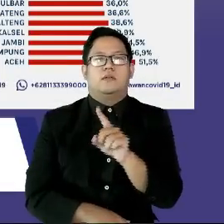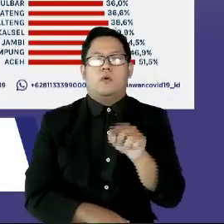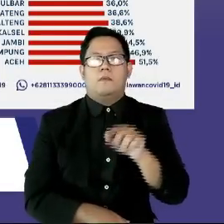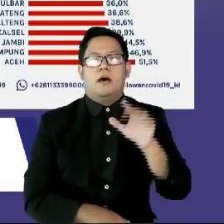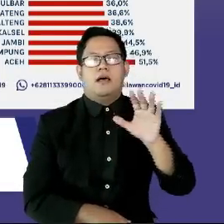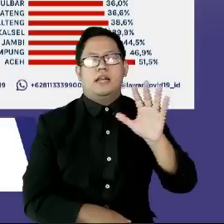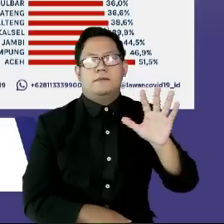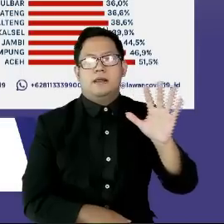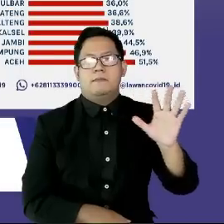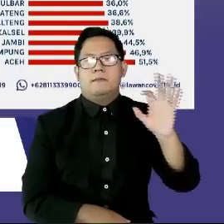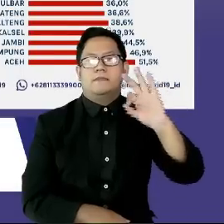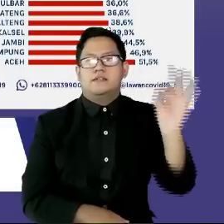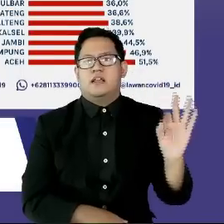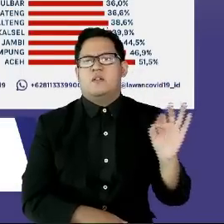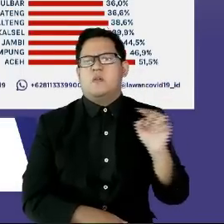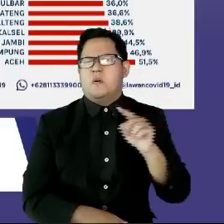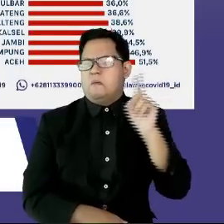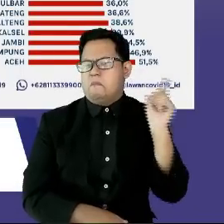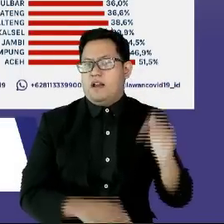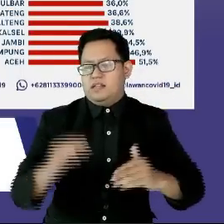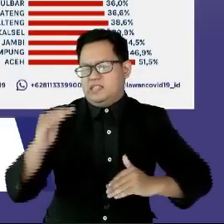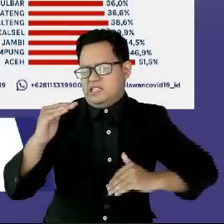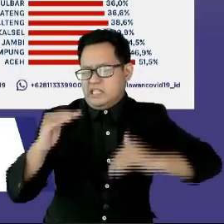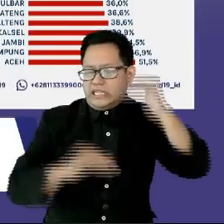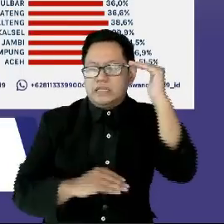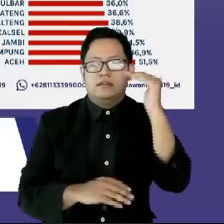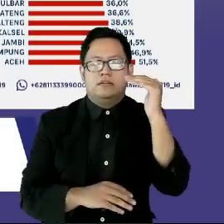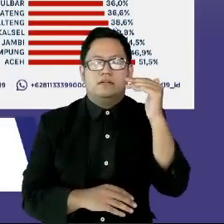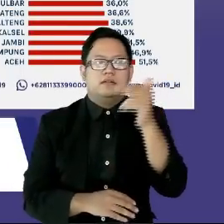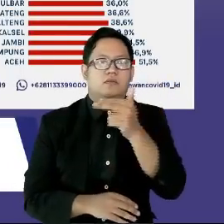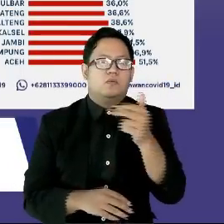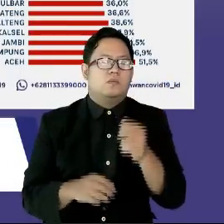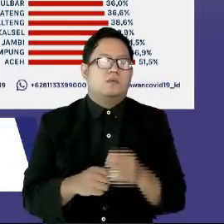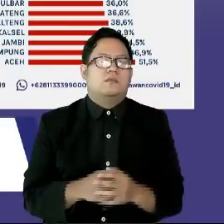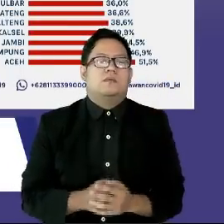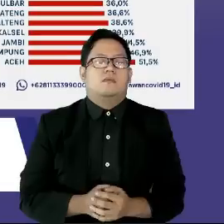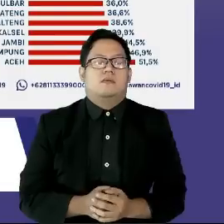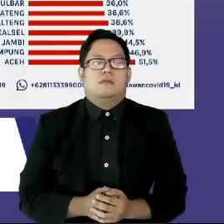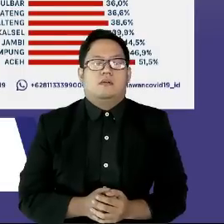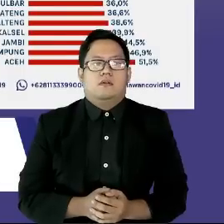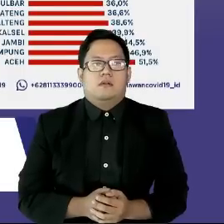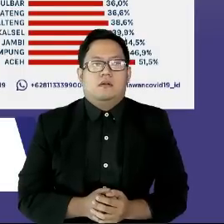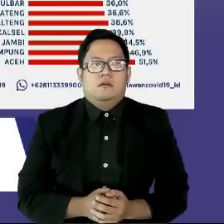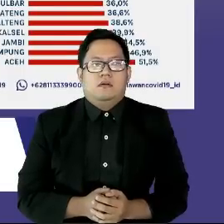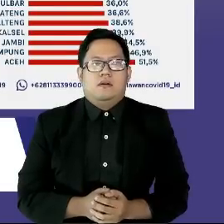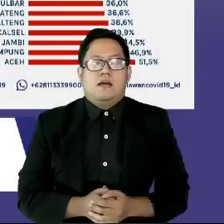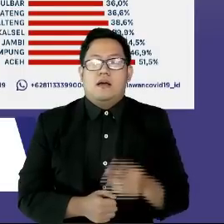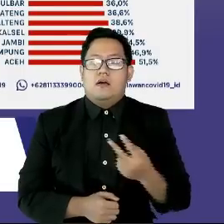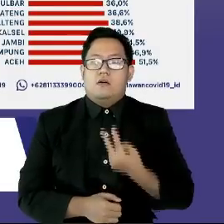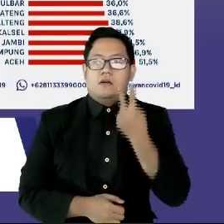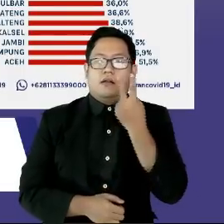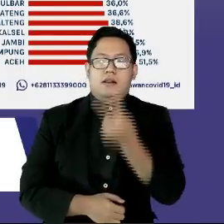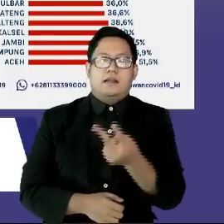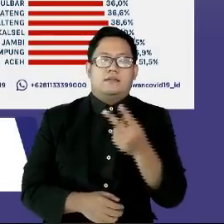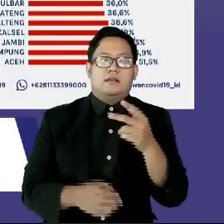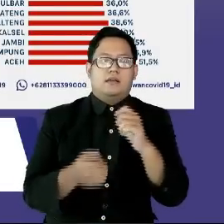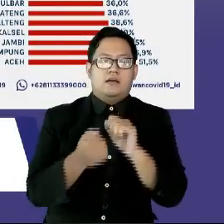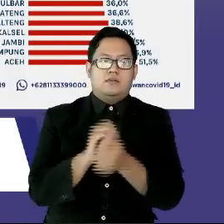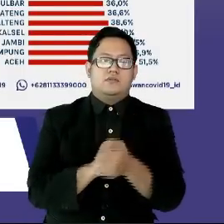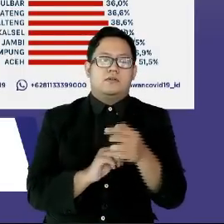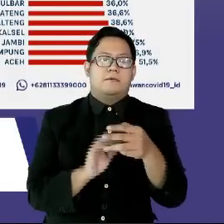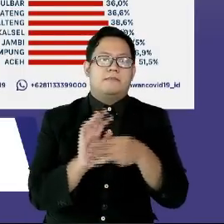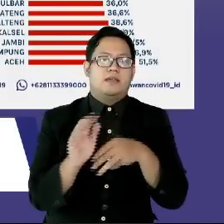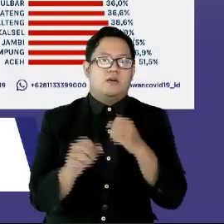51,55%, menjadi yang tertinggi di Indonesia. Jika dilihat pada selisih kasus mingguan per